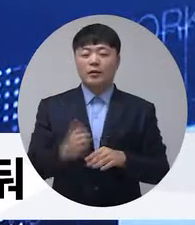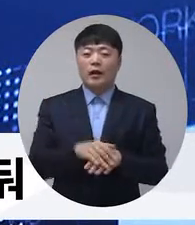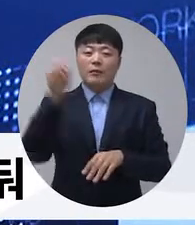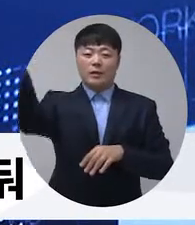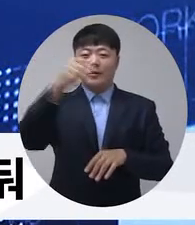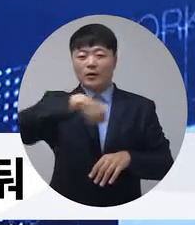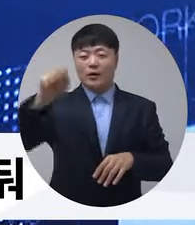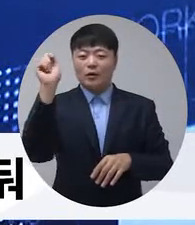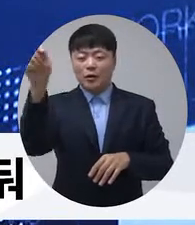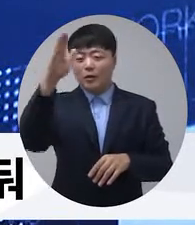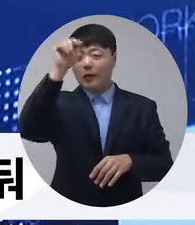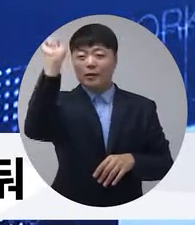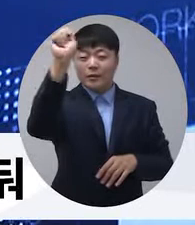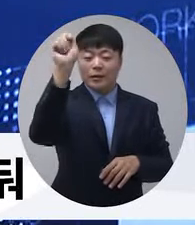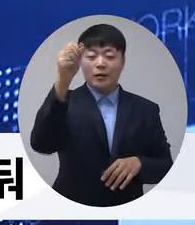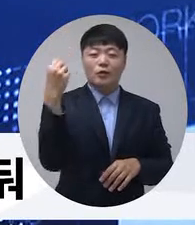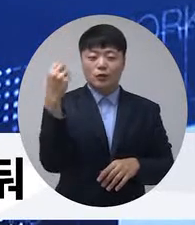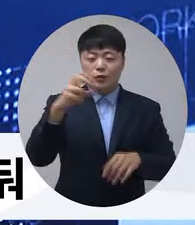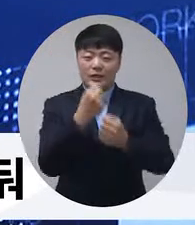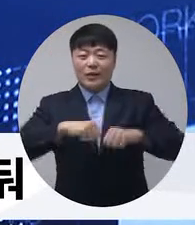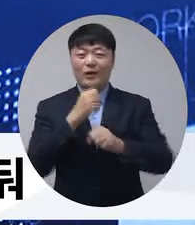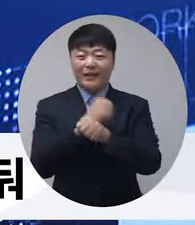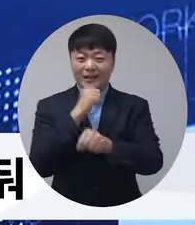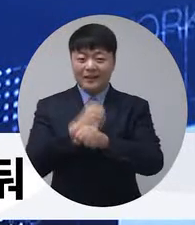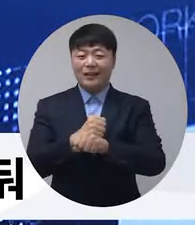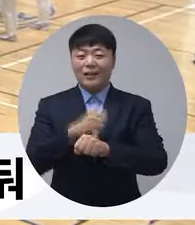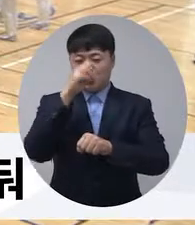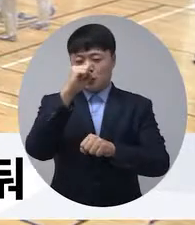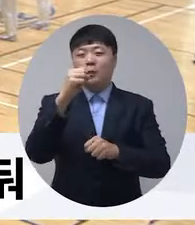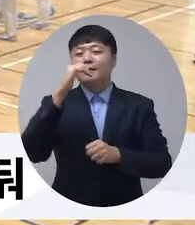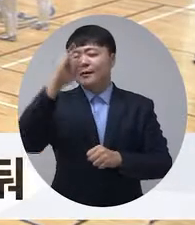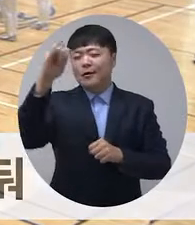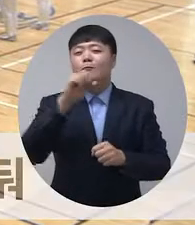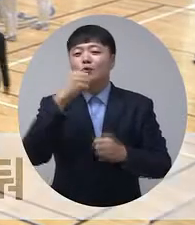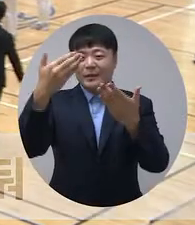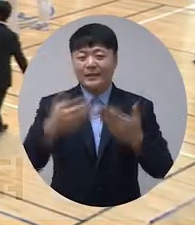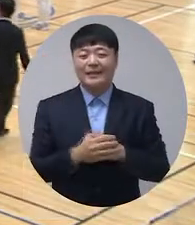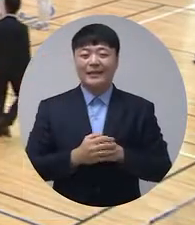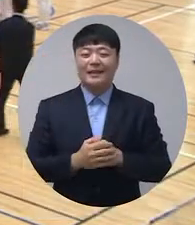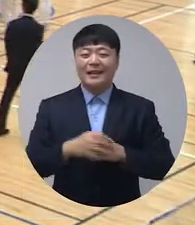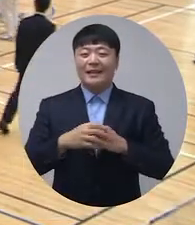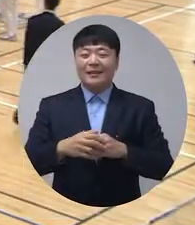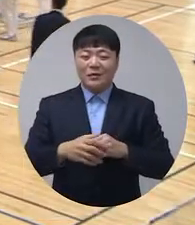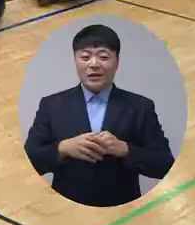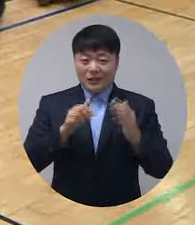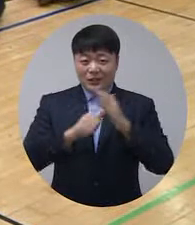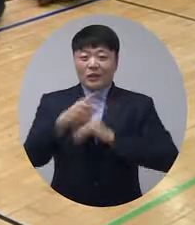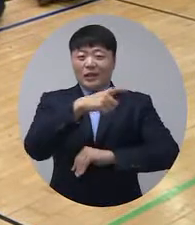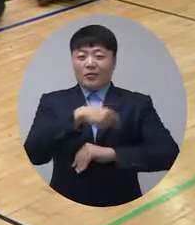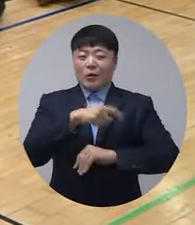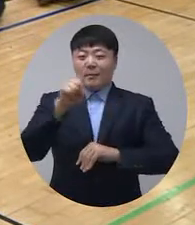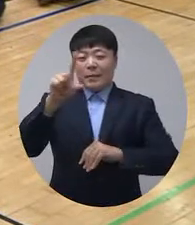배드민턴 체조 등 다수 종목에서 우수한 성적을 거뒀습니다 이번 행사는 선수 및 임원 만여 명이 참가한 가운데